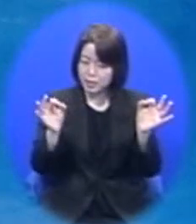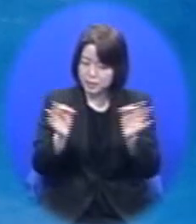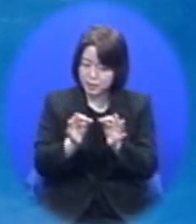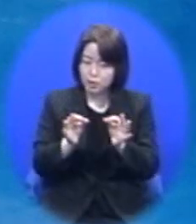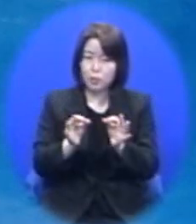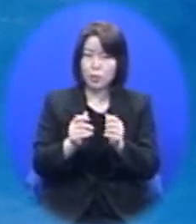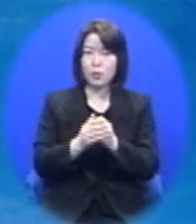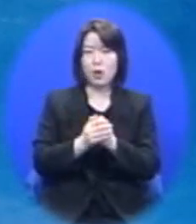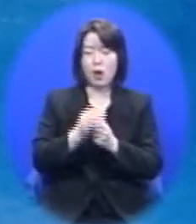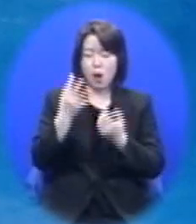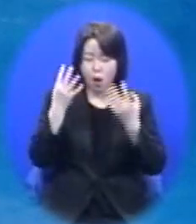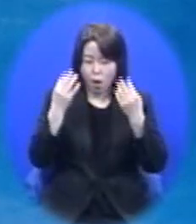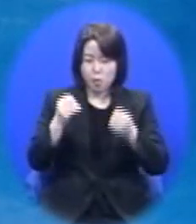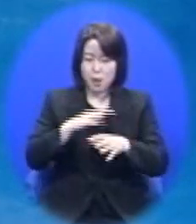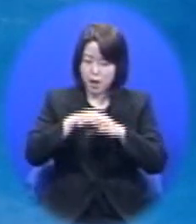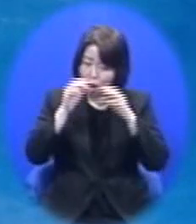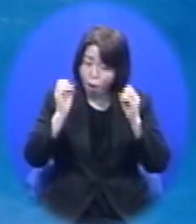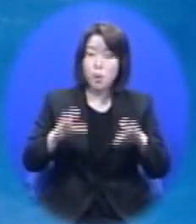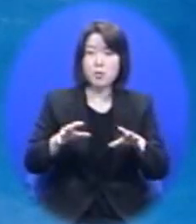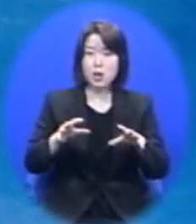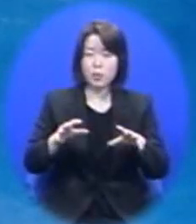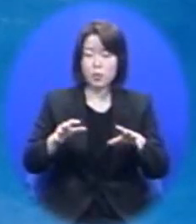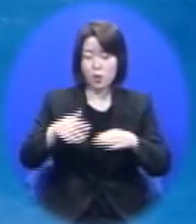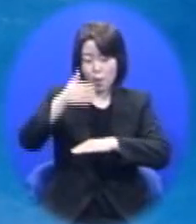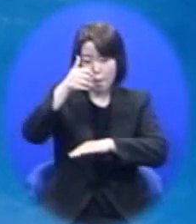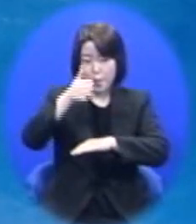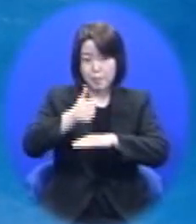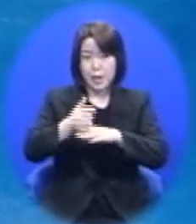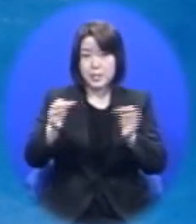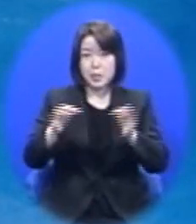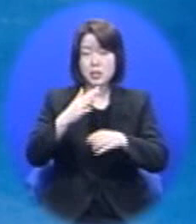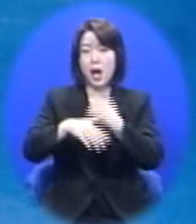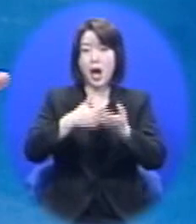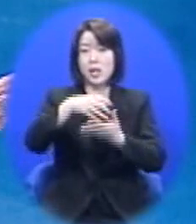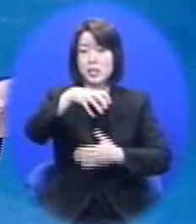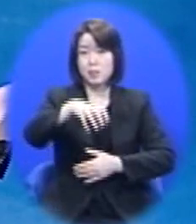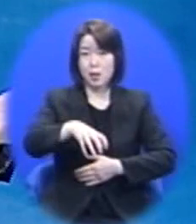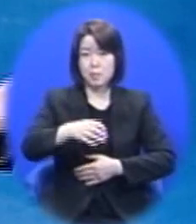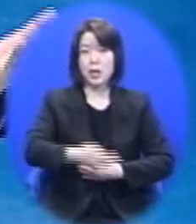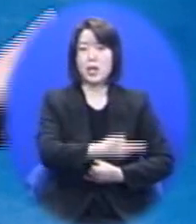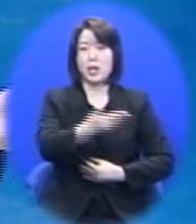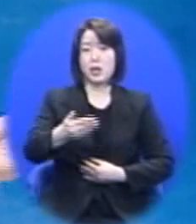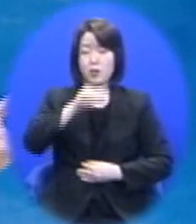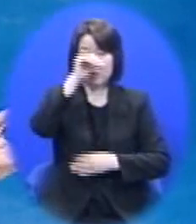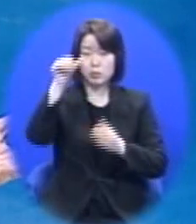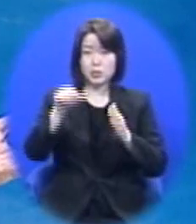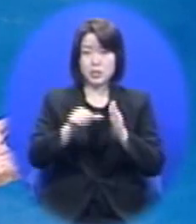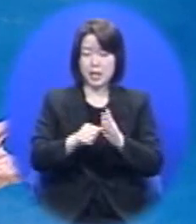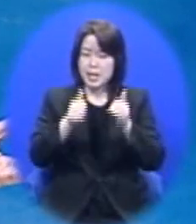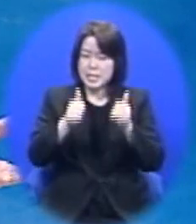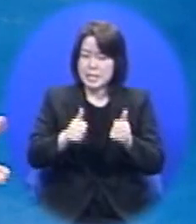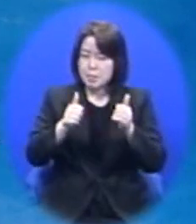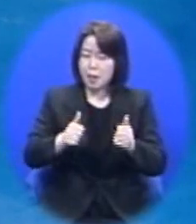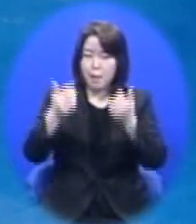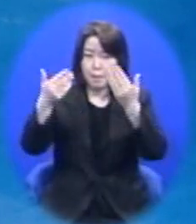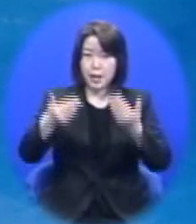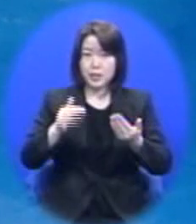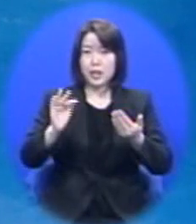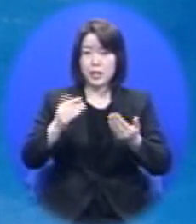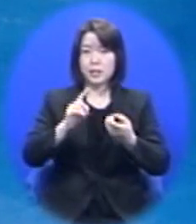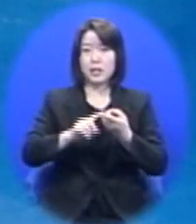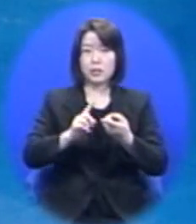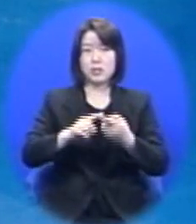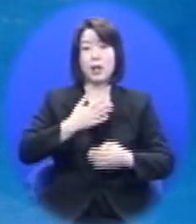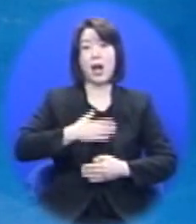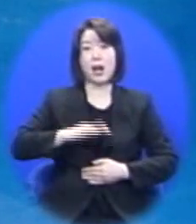허무하며, 그리고 마지막 순간에는 하나님 앞에 여러분의 인생을 심판받아야 한다는 사실을 알아야